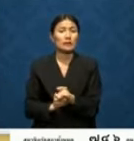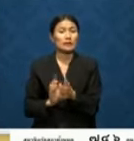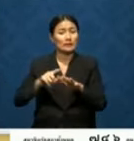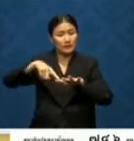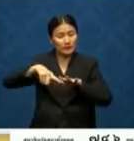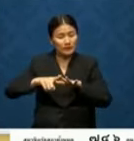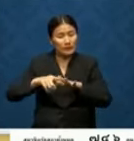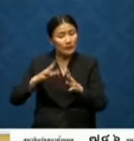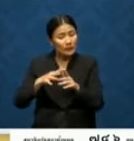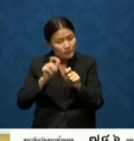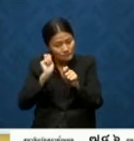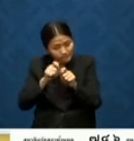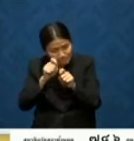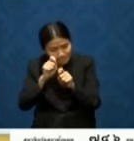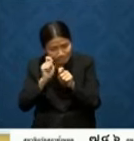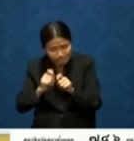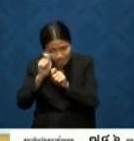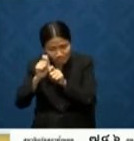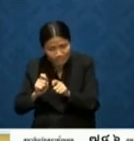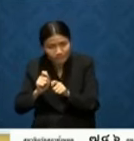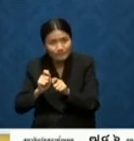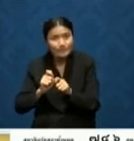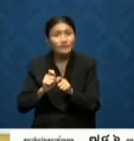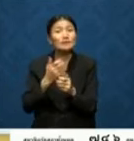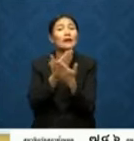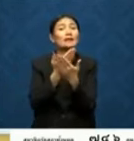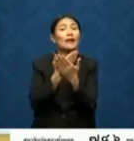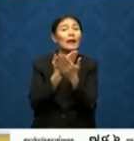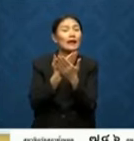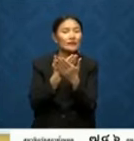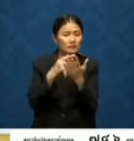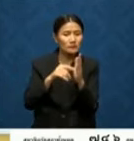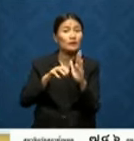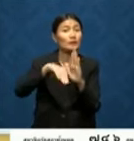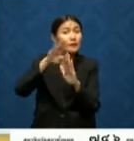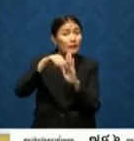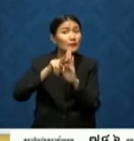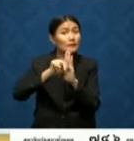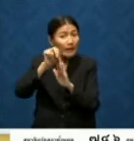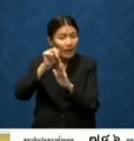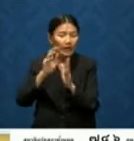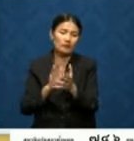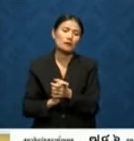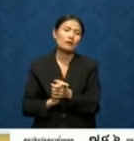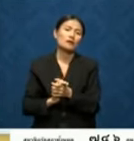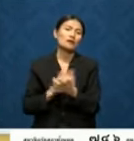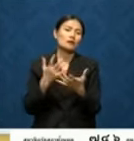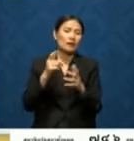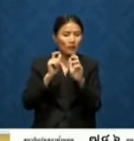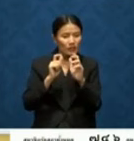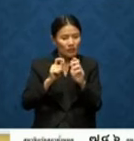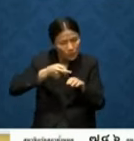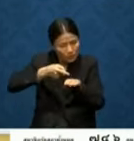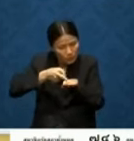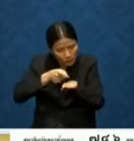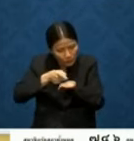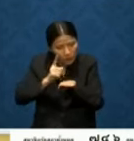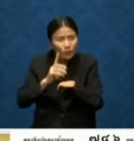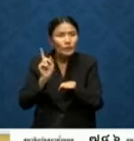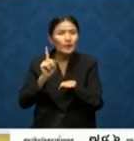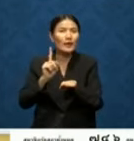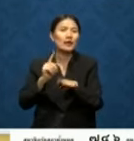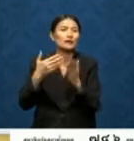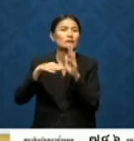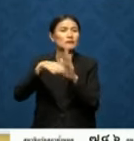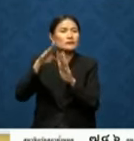ครื่องเงินจังหวัดน่านหัตถกรรมไม้สักจังหวัดแพร่ไม่ว่าจ